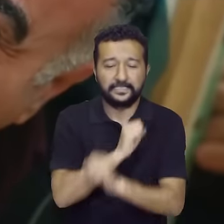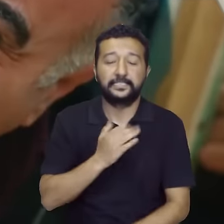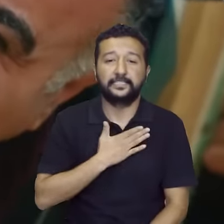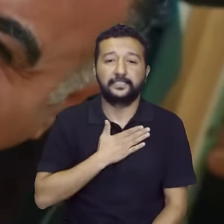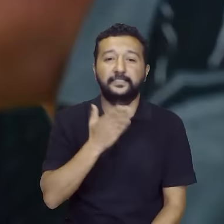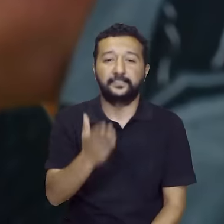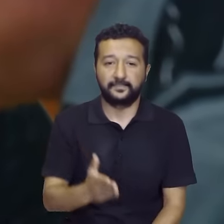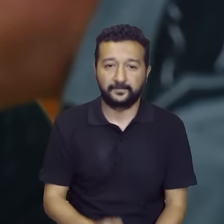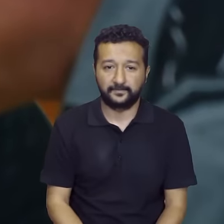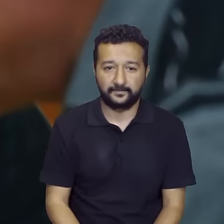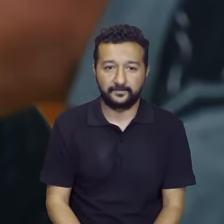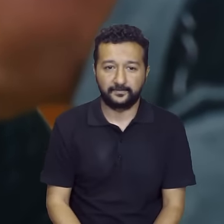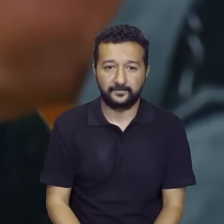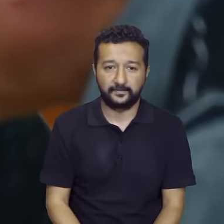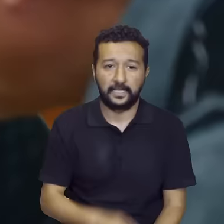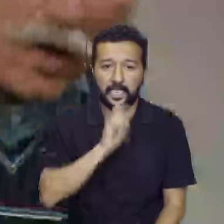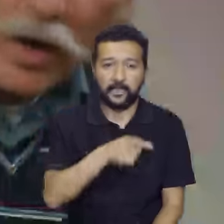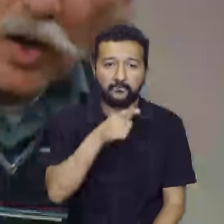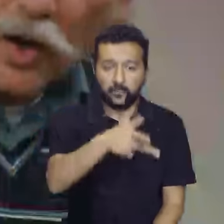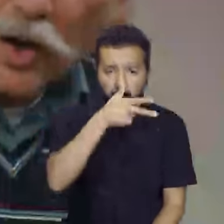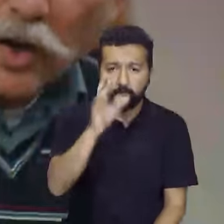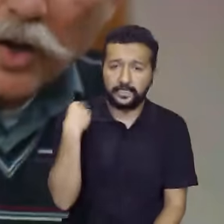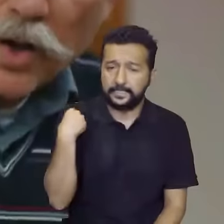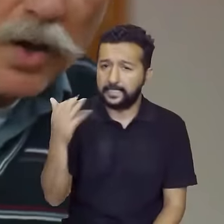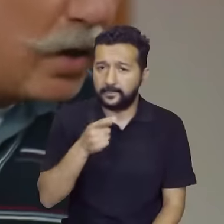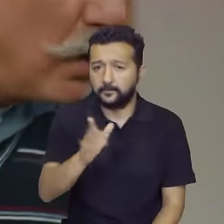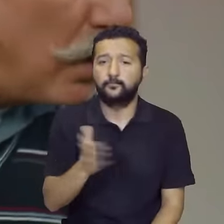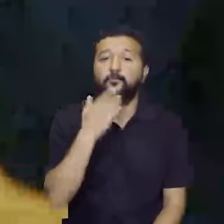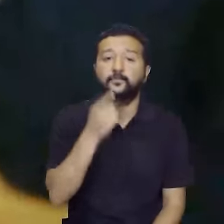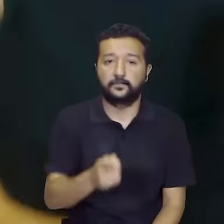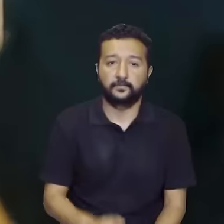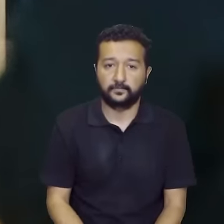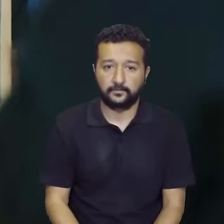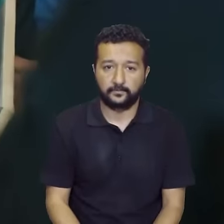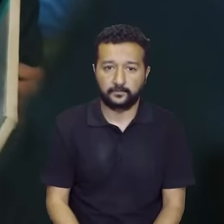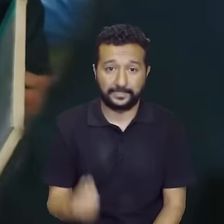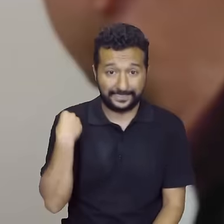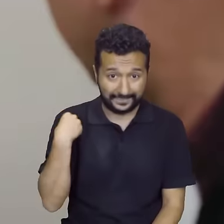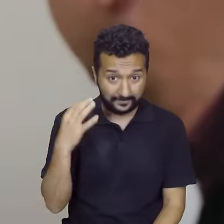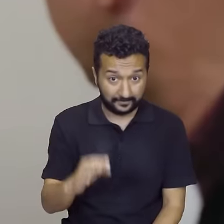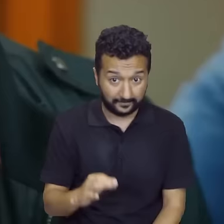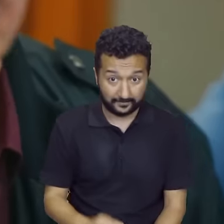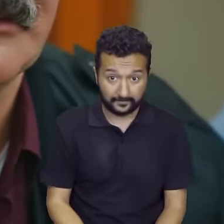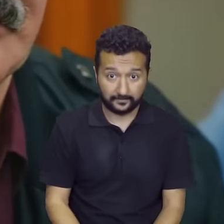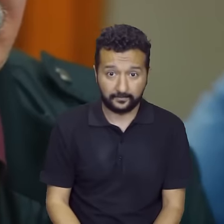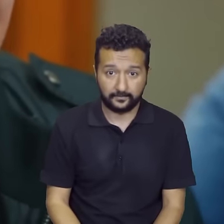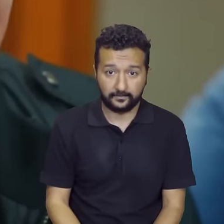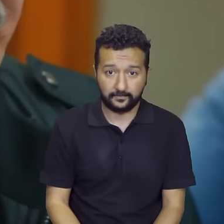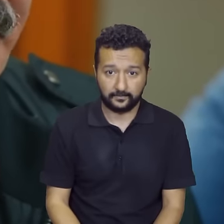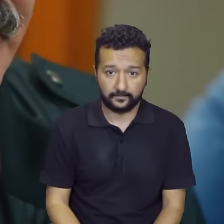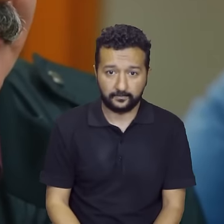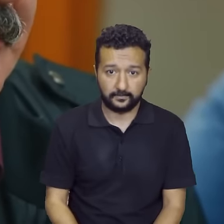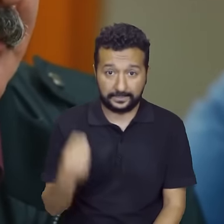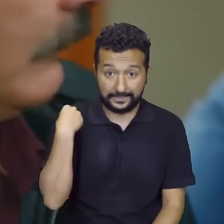Sırdaşım. Adile deli dedi. Amca üzülme. Yenisini alırız. Boş ver. Yenisi? Eblek yüzünü